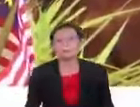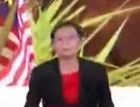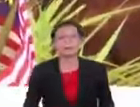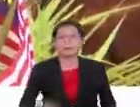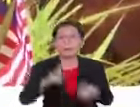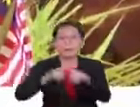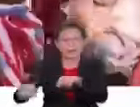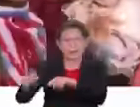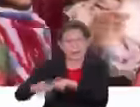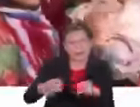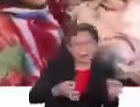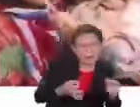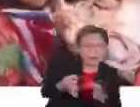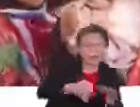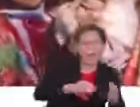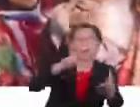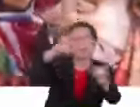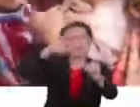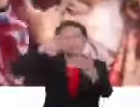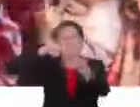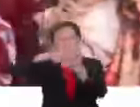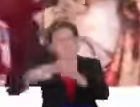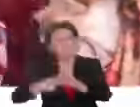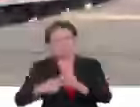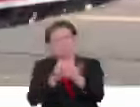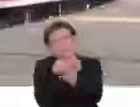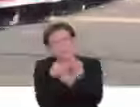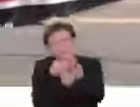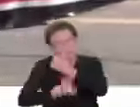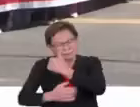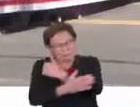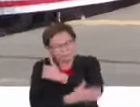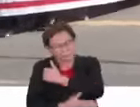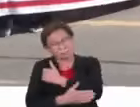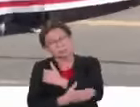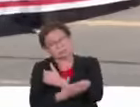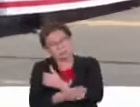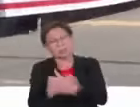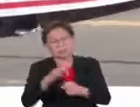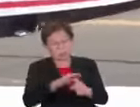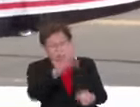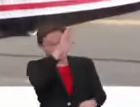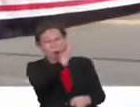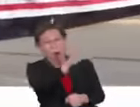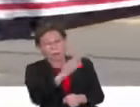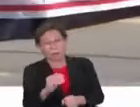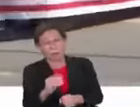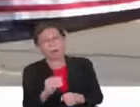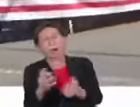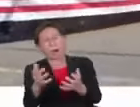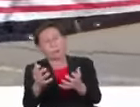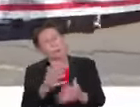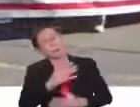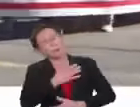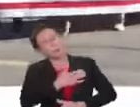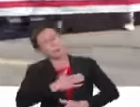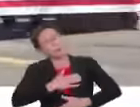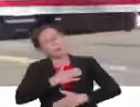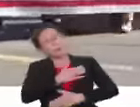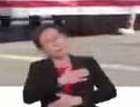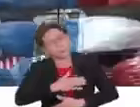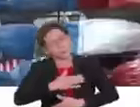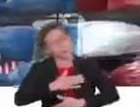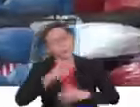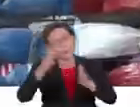Pelbagai tafsiran dalam mendefinisikan patriotisme. Ia bukan sekadar semangat, malah menuntut penghayatan setiap